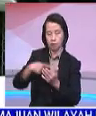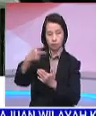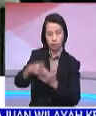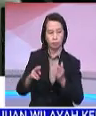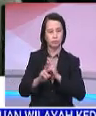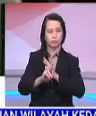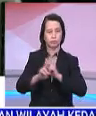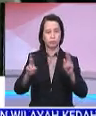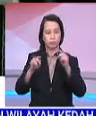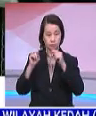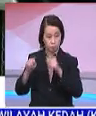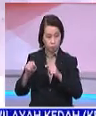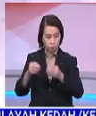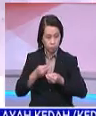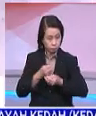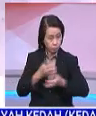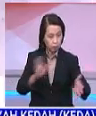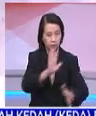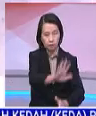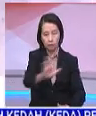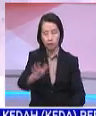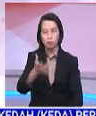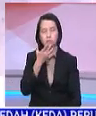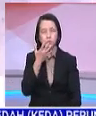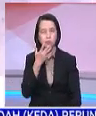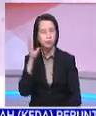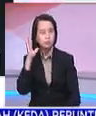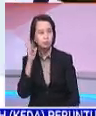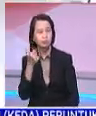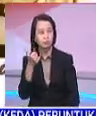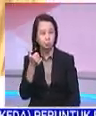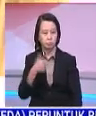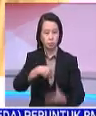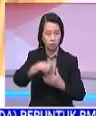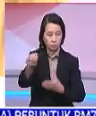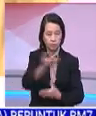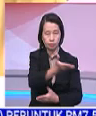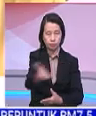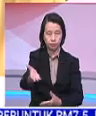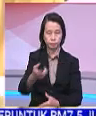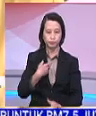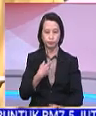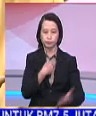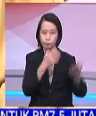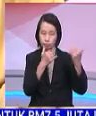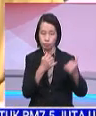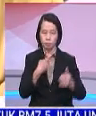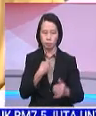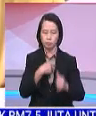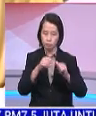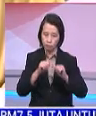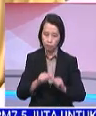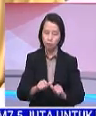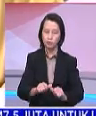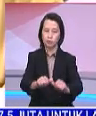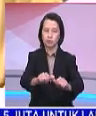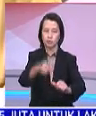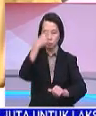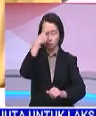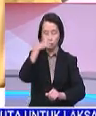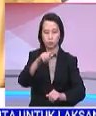sediakan ini memenuhi cita rasa pendengar di luar sana kita mengharapkan kita akan terus konsisten